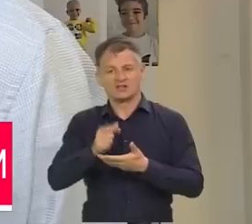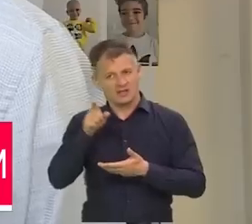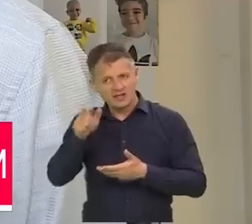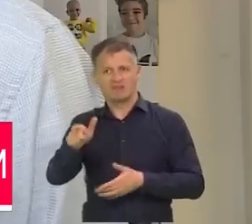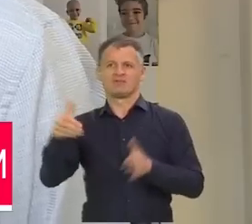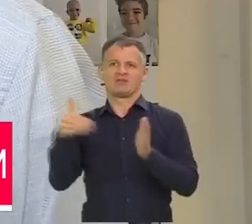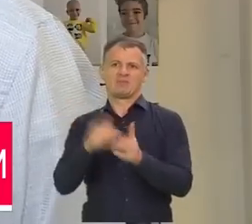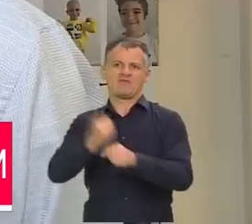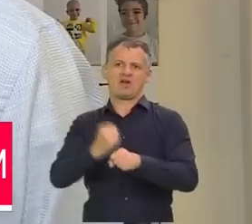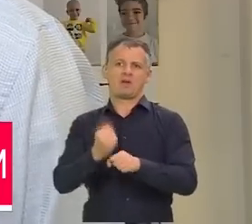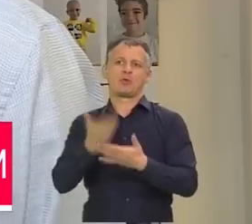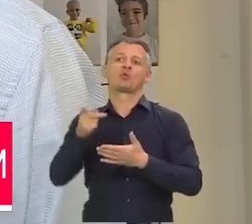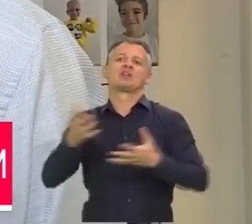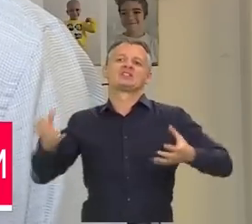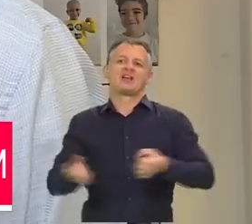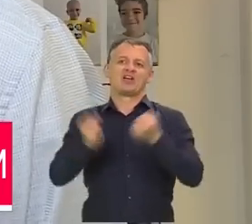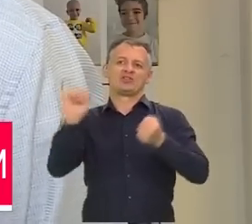că salvează o altă viață.